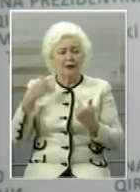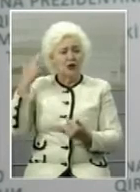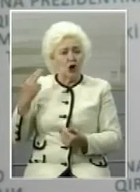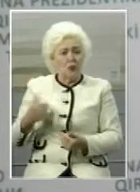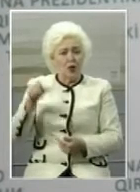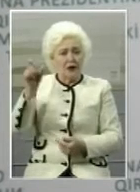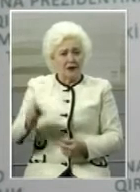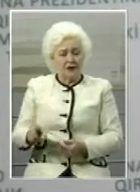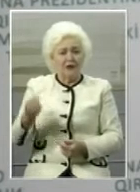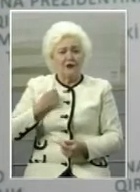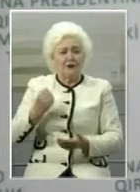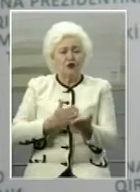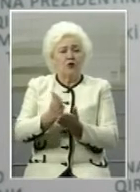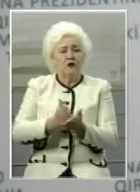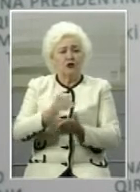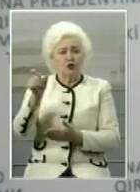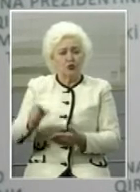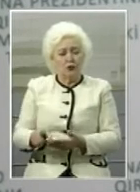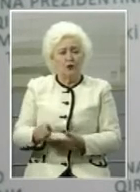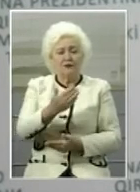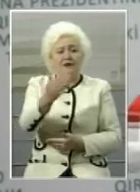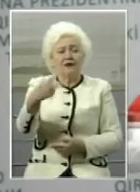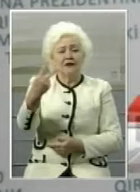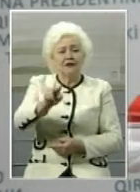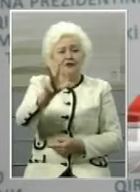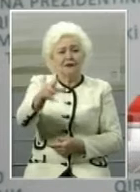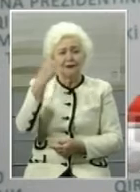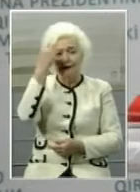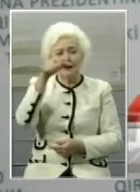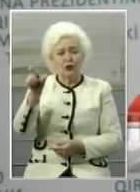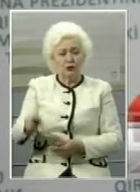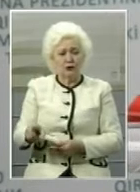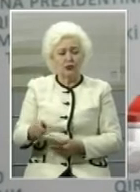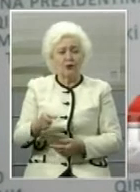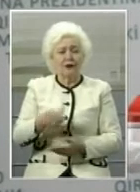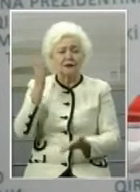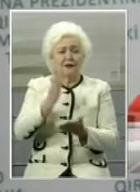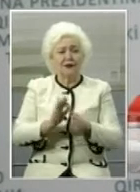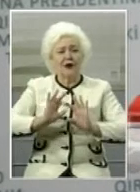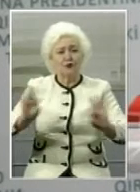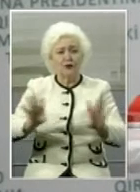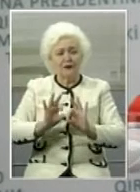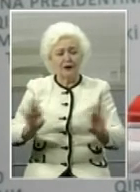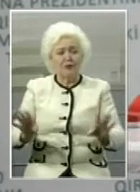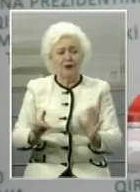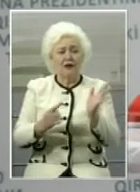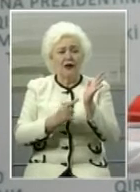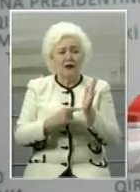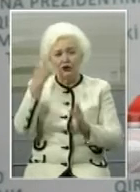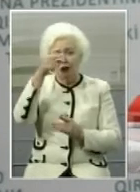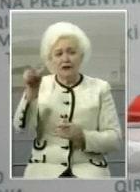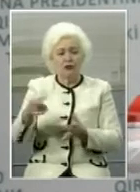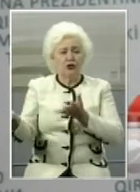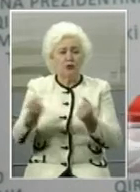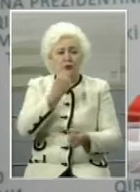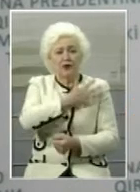моряків, військовослужбовців, їх 23 особи. За наявною інформацією, 6